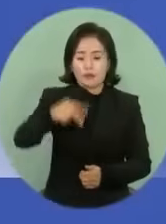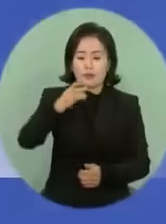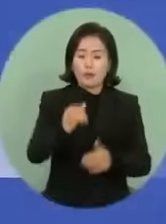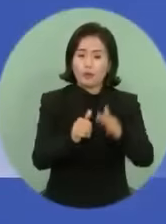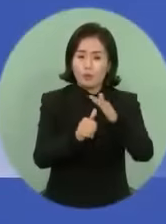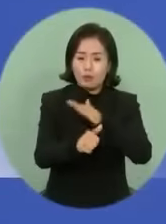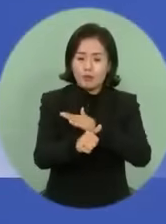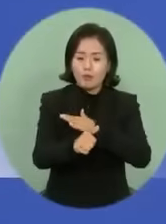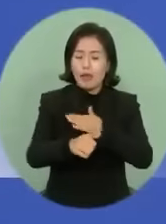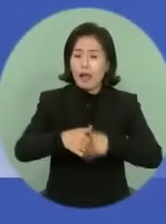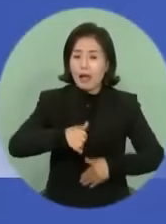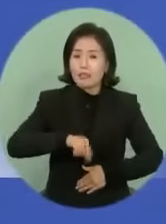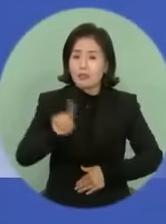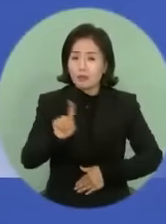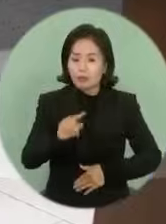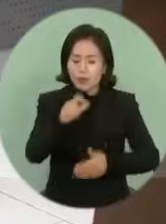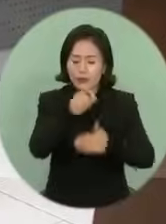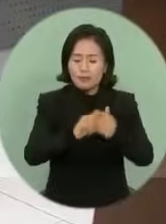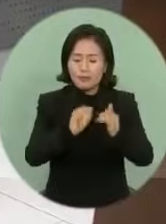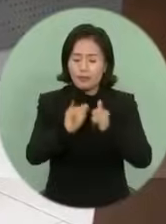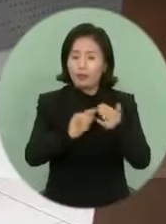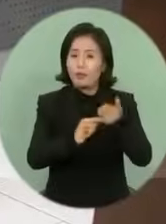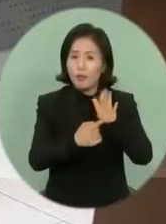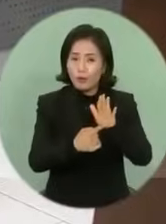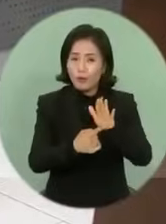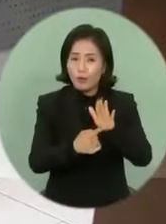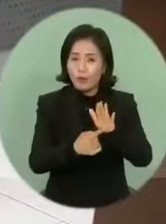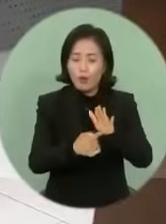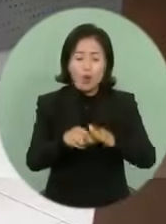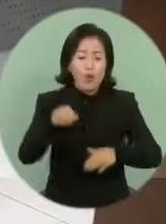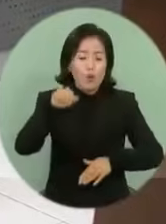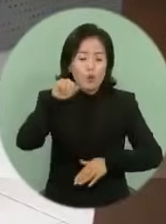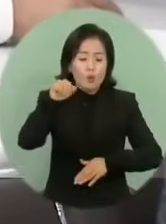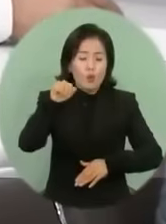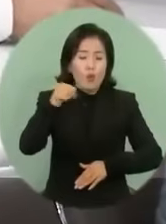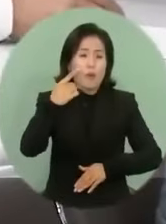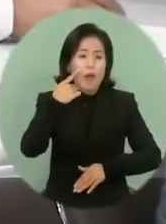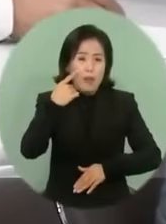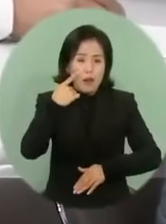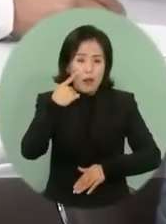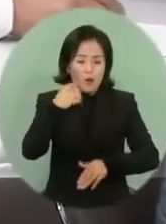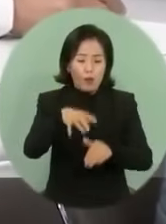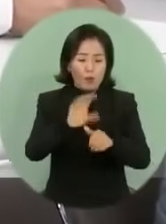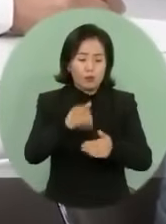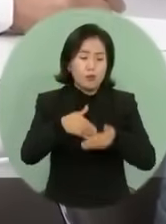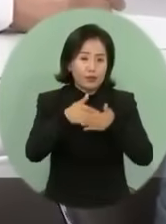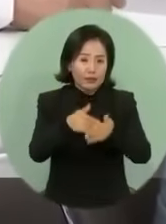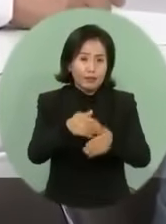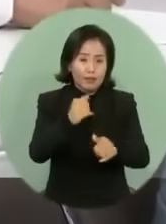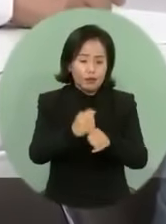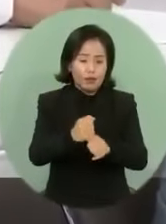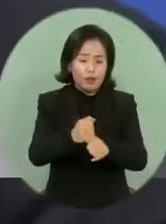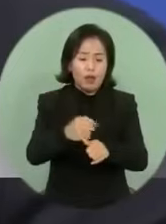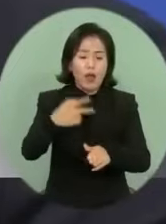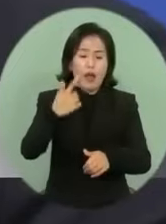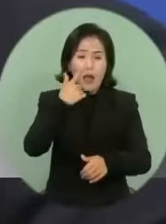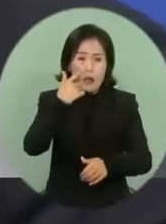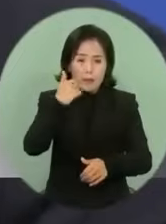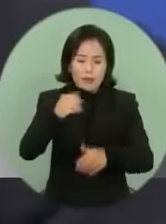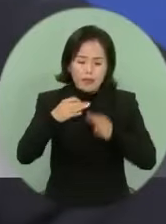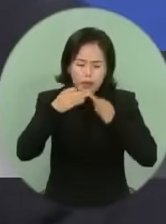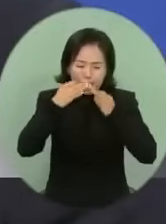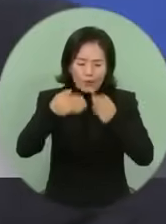대표의 아들 송주한 씨는 오늘 기자 회견을 열고 유세 한번 하게 해 달라고 보석을 신청한 송영길 대표의